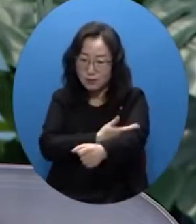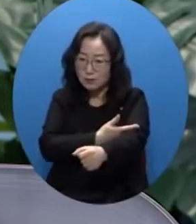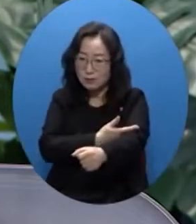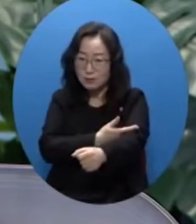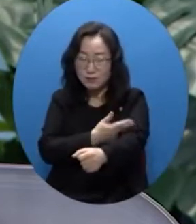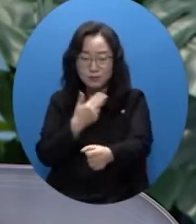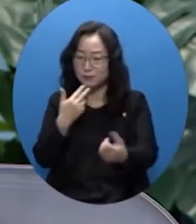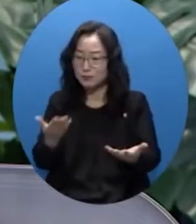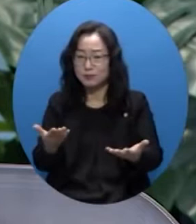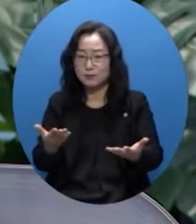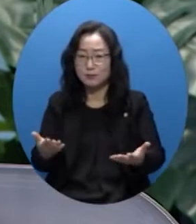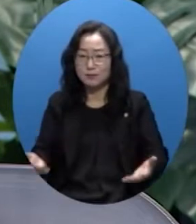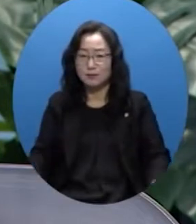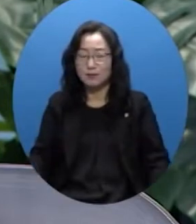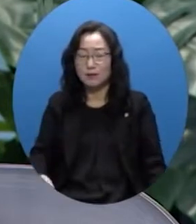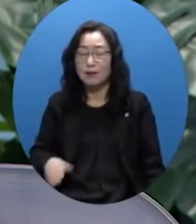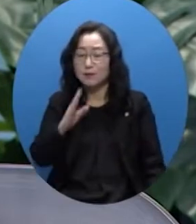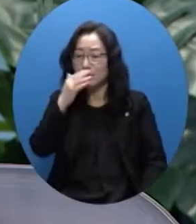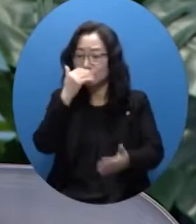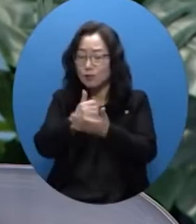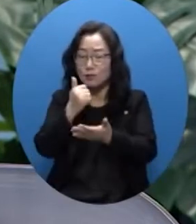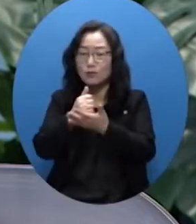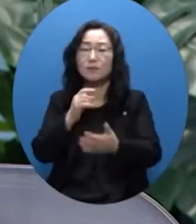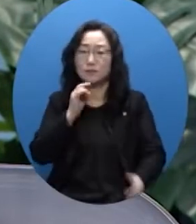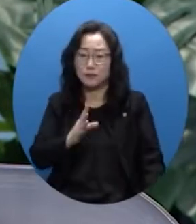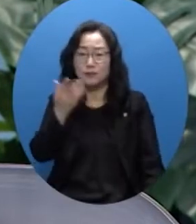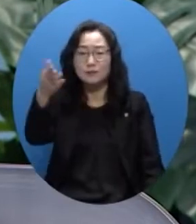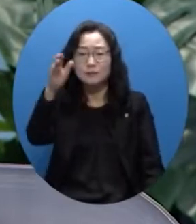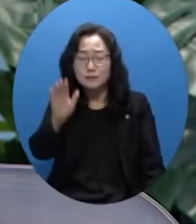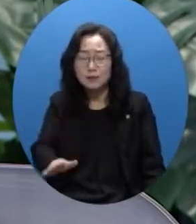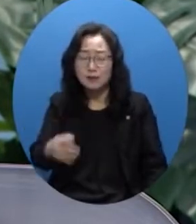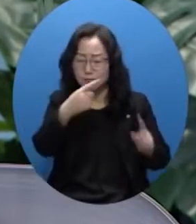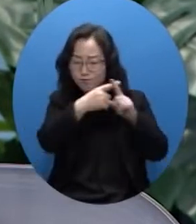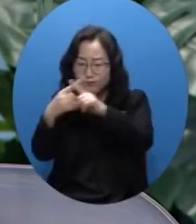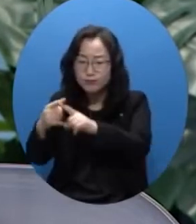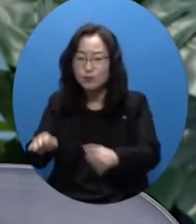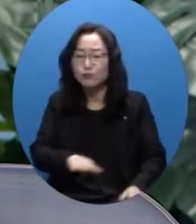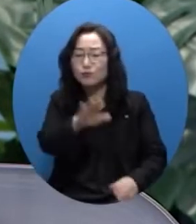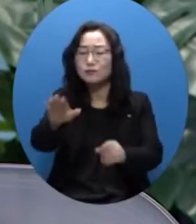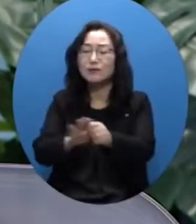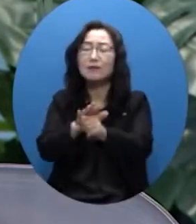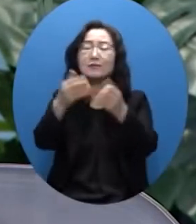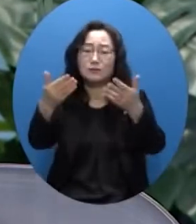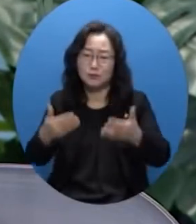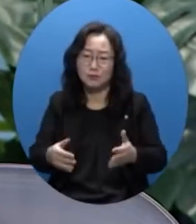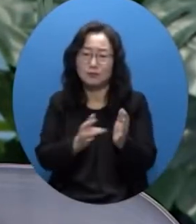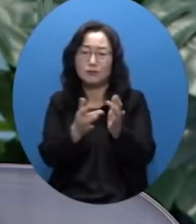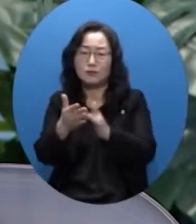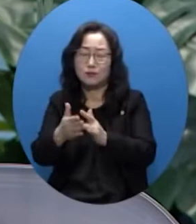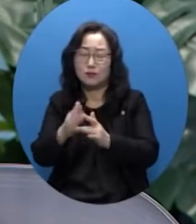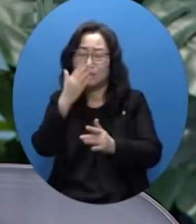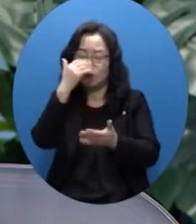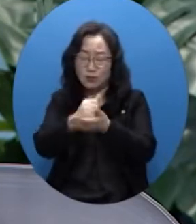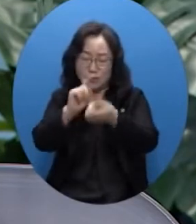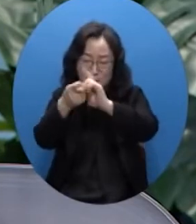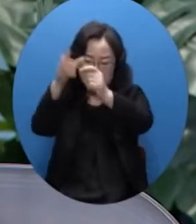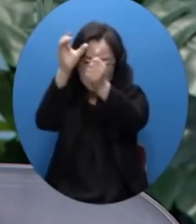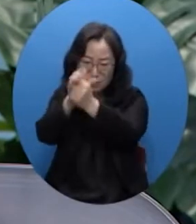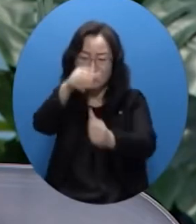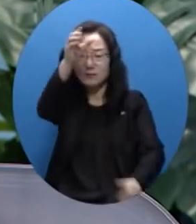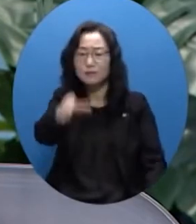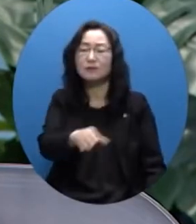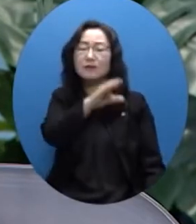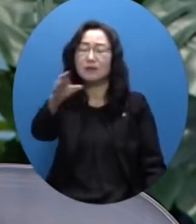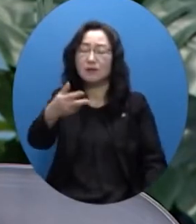없었습니다 재떨이 얻습니다 그런데 일방적으로 우리를 사랑하셔서 예시문 의지를 질 묻히고 십자가 달려